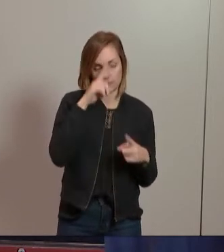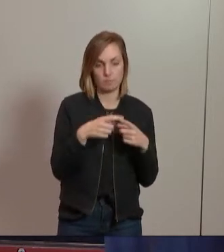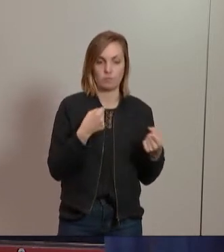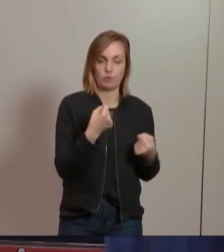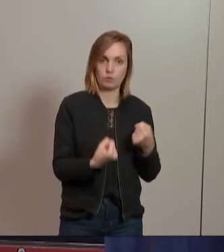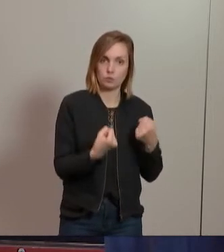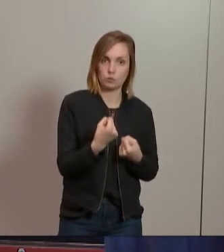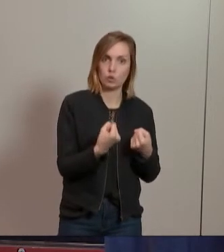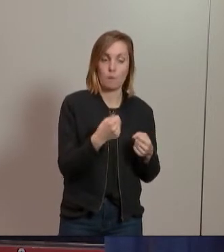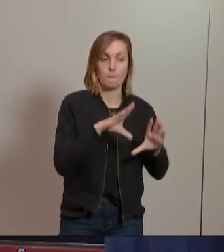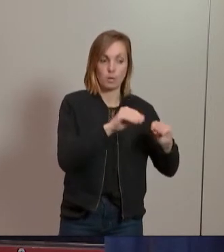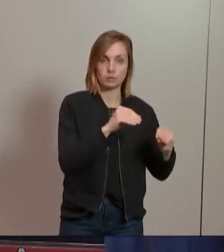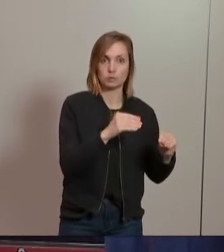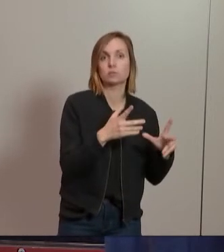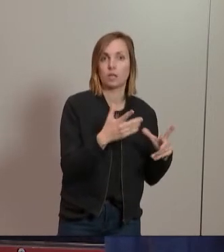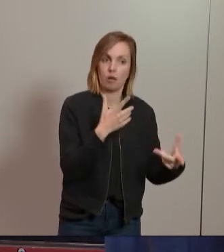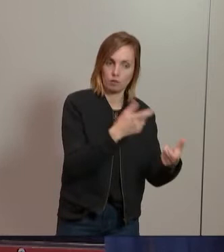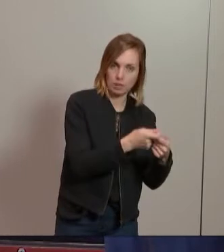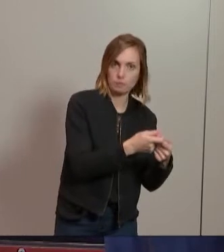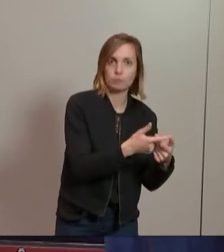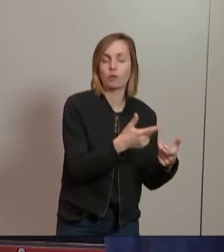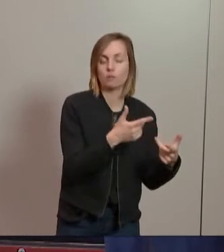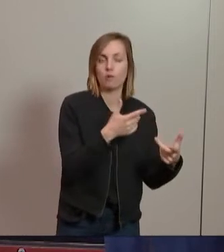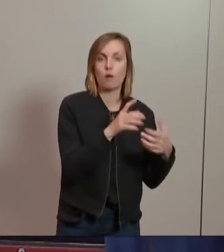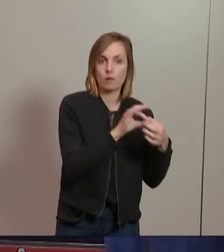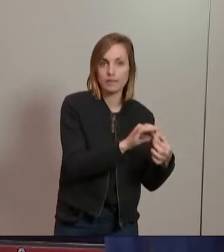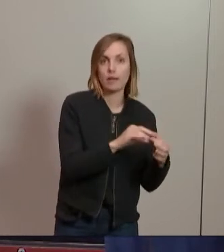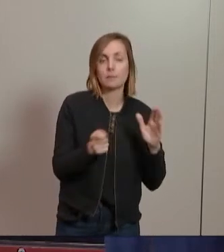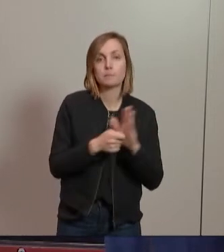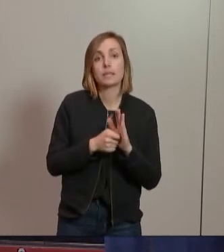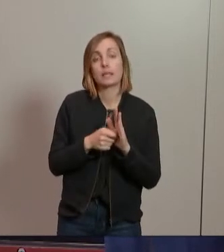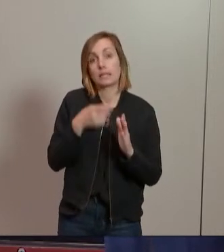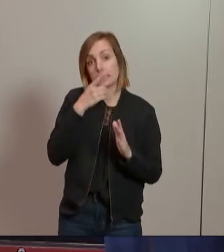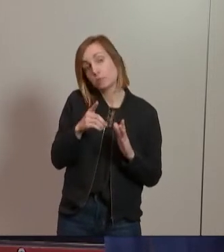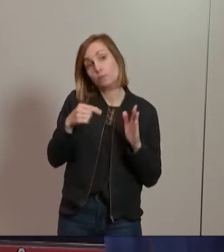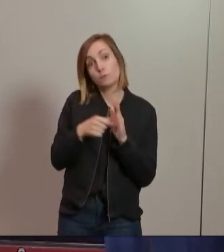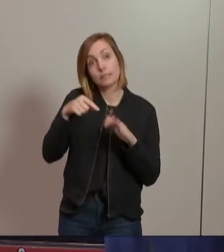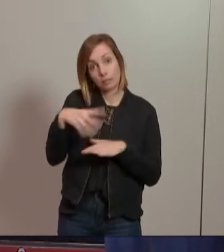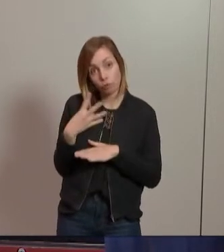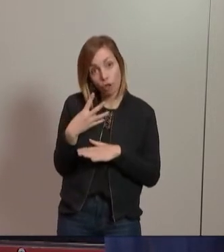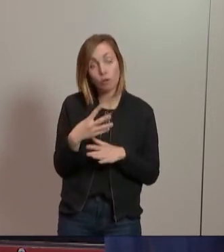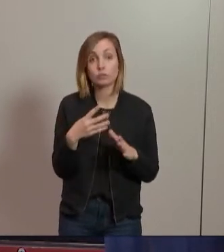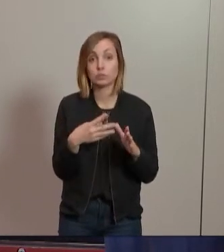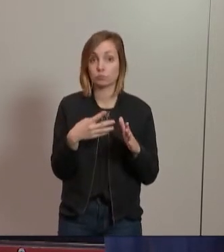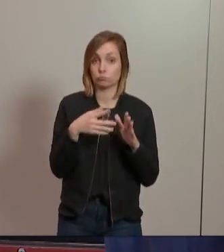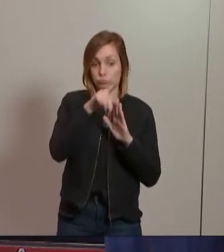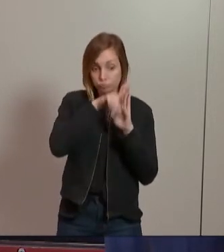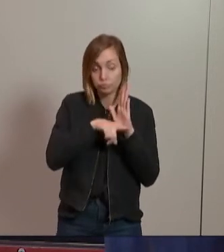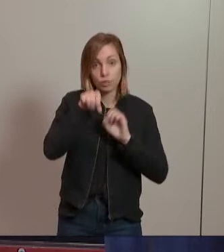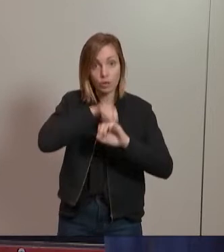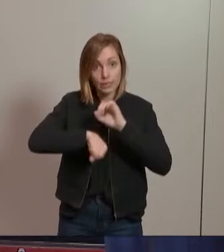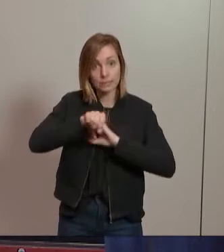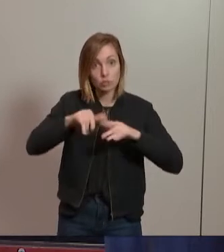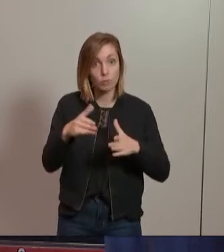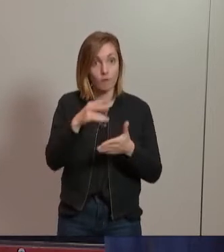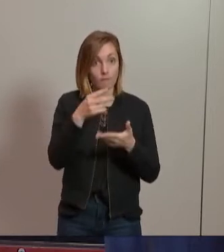de fonction et de service, une délibération du 19 décembre 2014 en prévoit les modalités d'application sur la ville de Rezé.